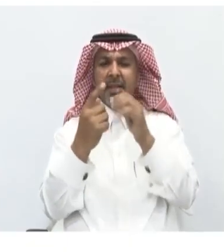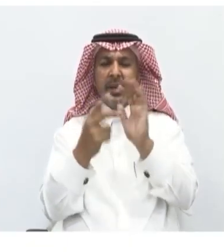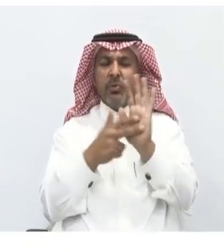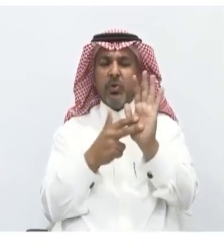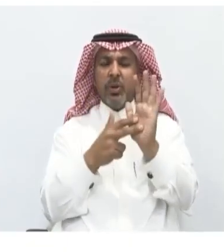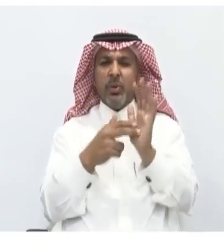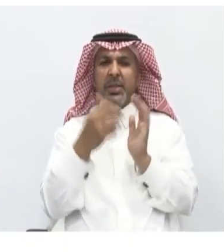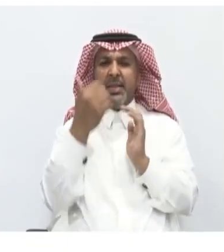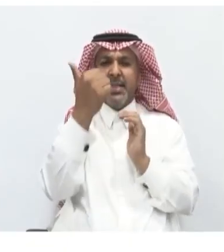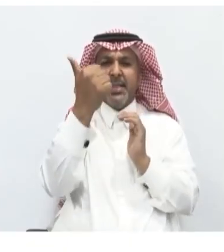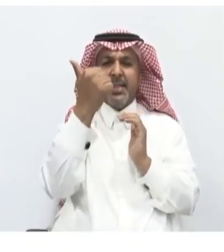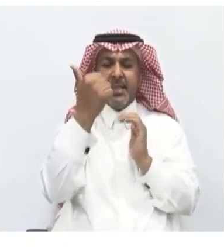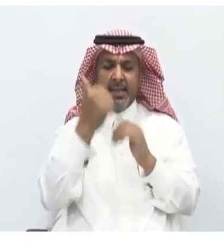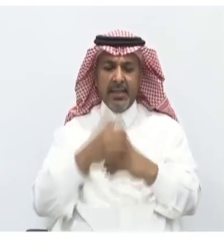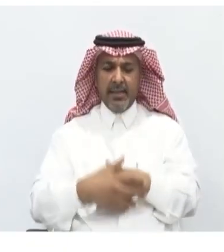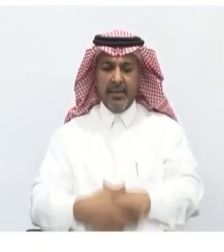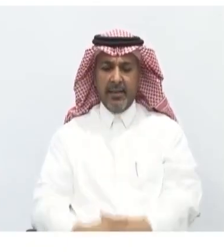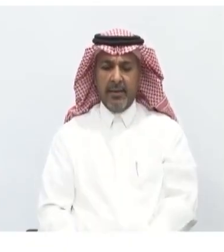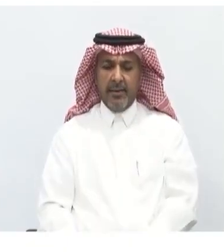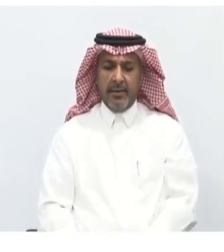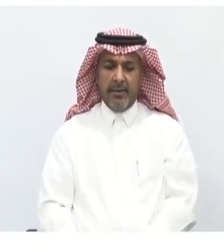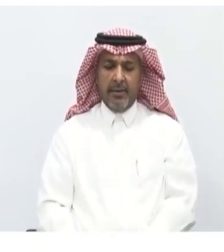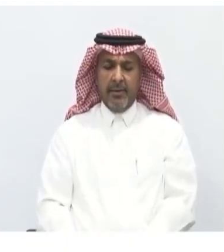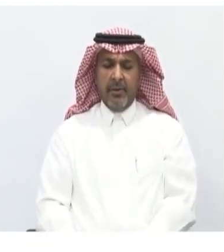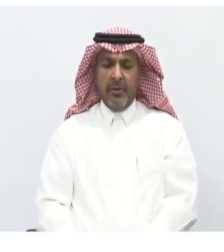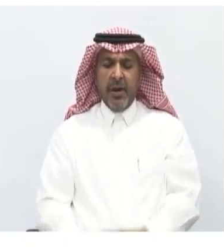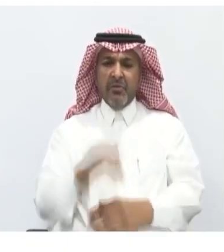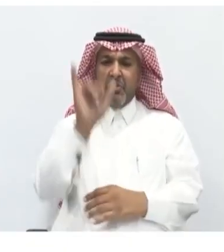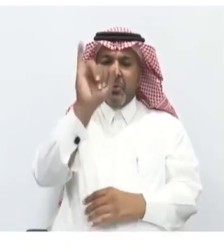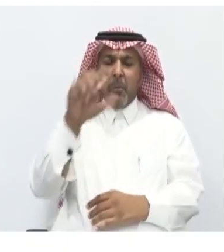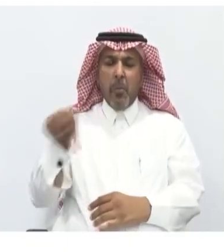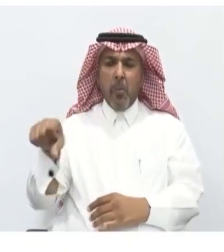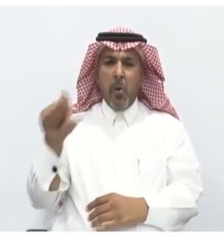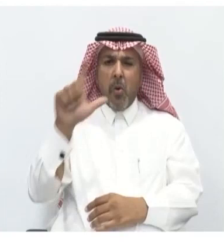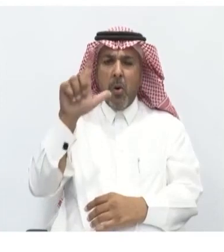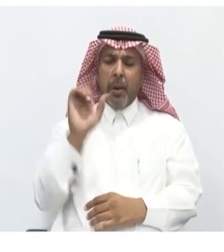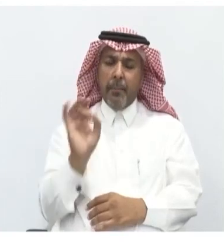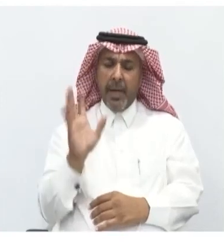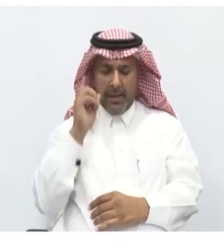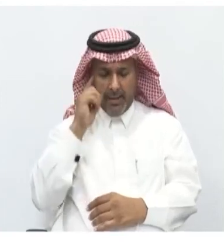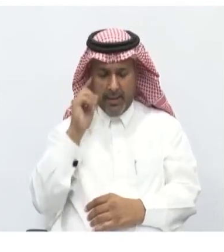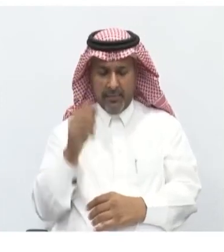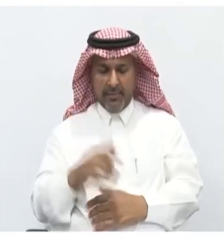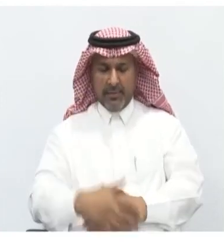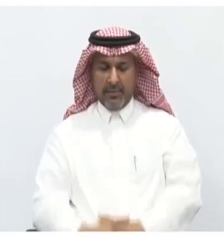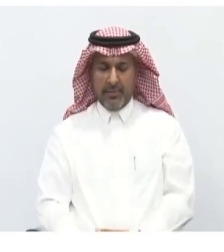المولات فقط نريد تحويلها الى غرامات اذا الناتج راح يعطيني